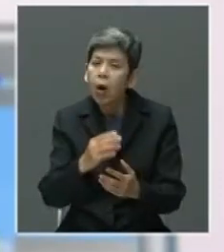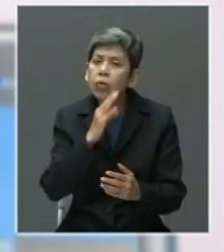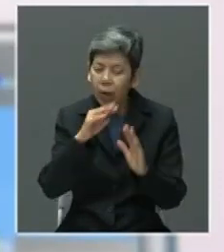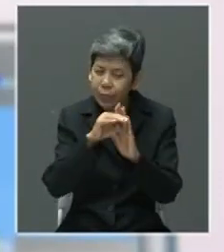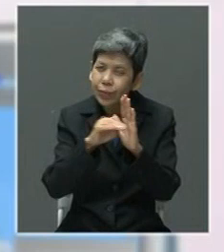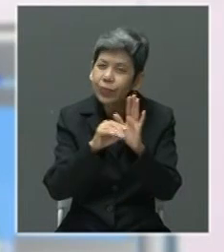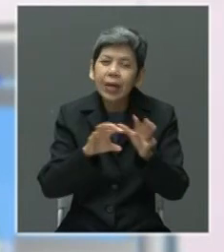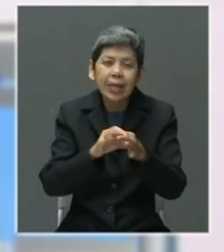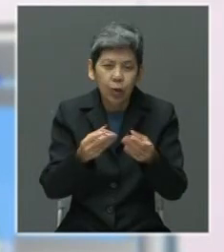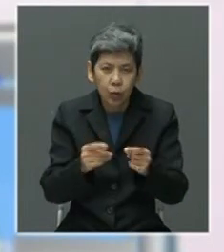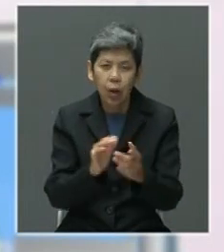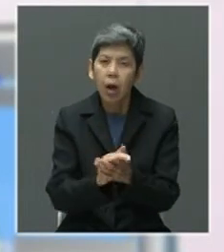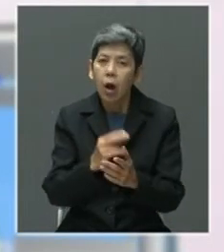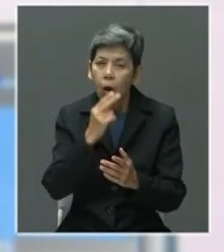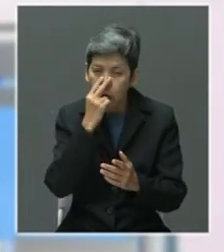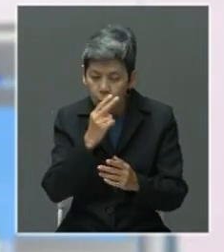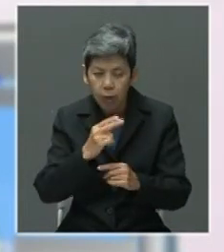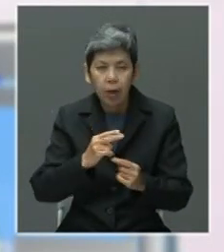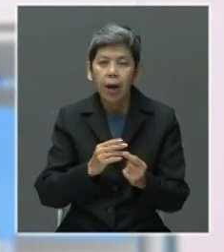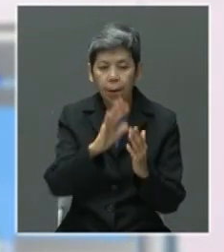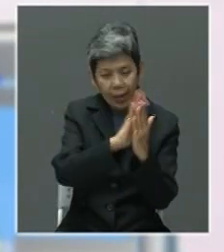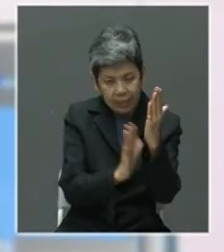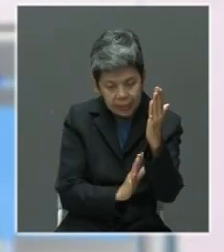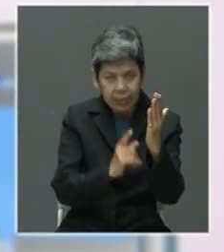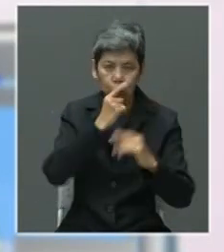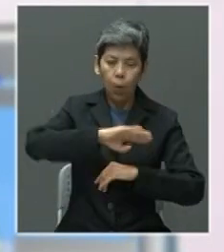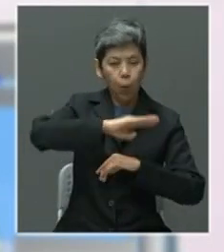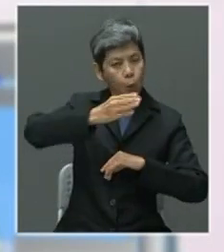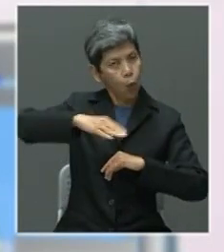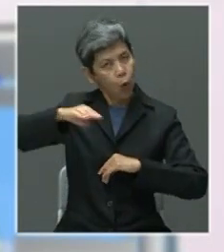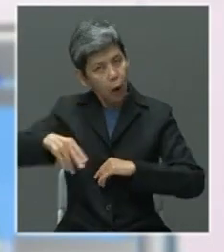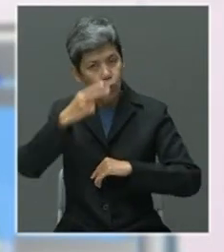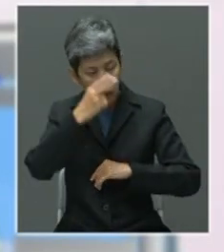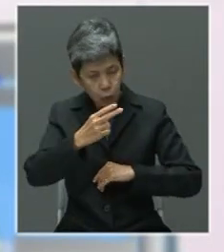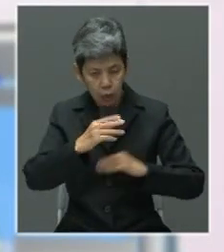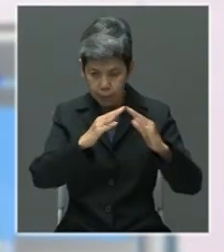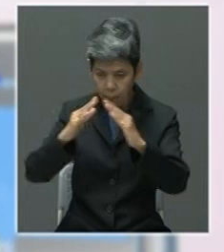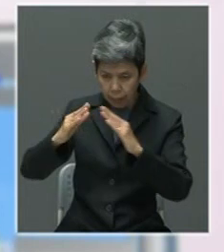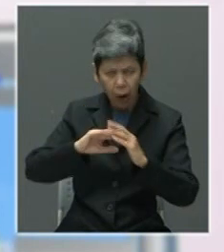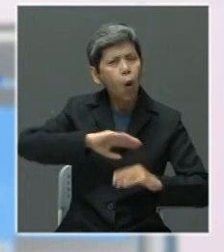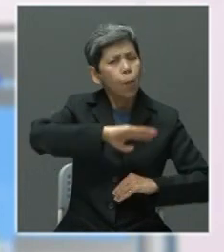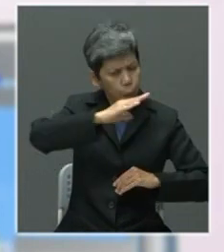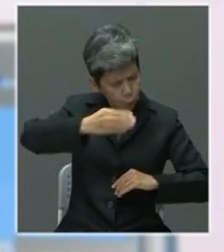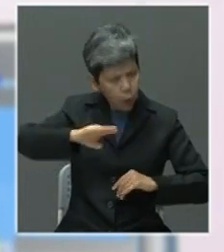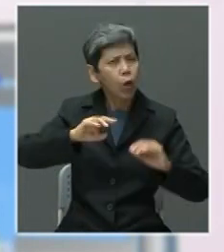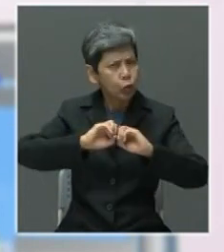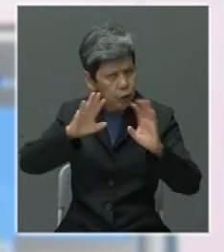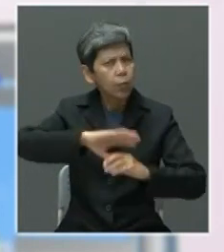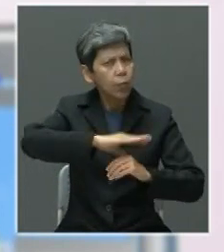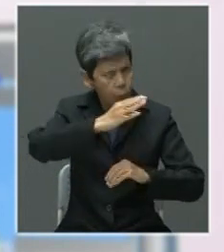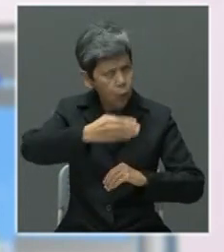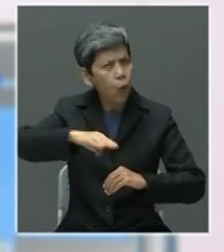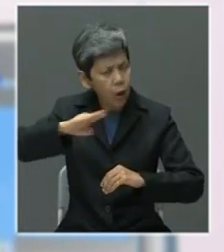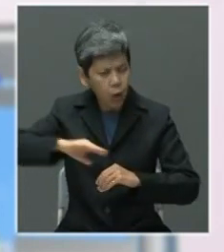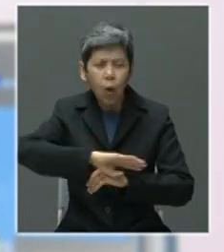ะดูสภาพภูมิประเทศดูสภาพภูมิศาสตร์แล้วเนี่ยม ัน เป็นที่เขาชัดเจนเนี่ยฮะ